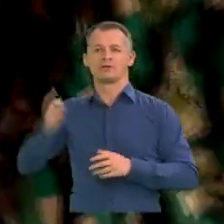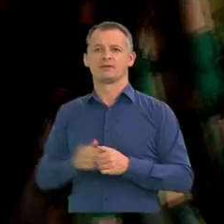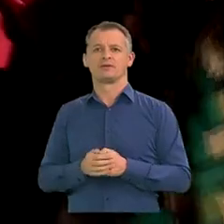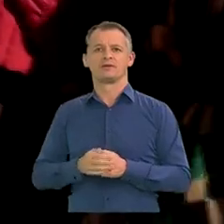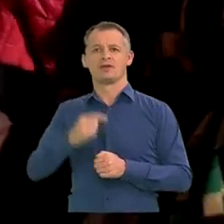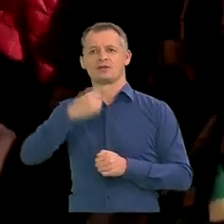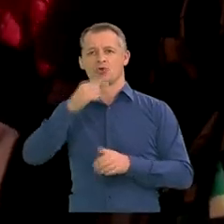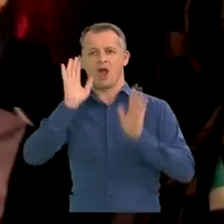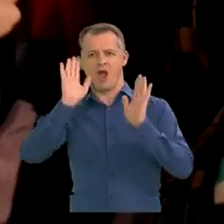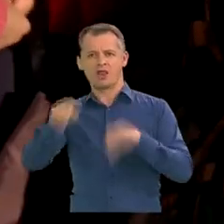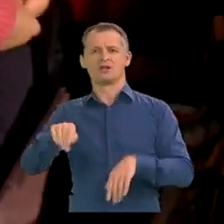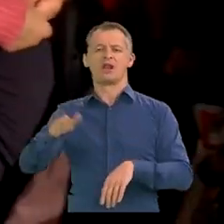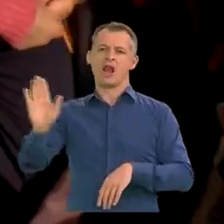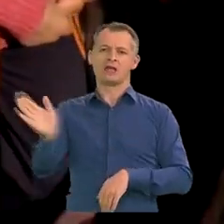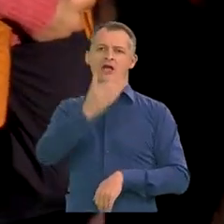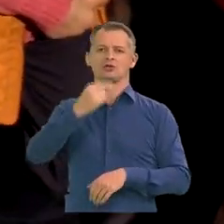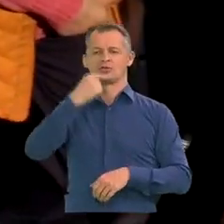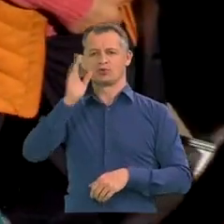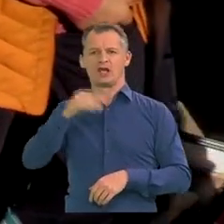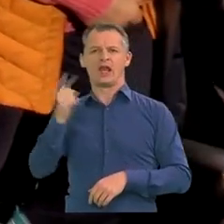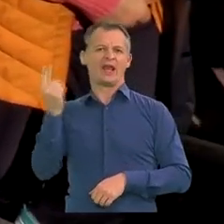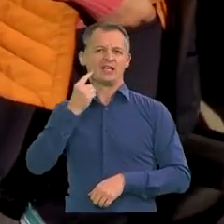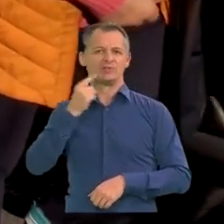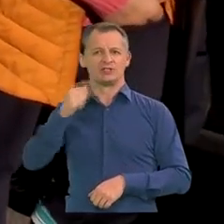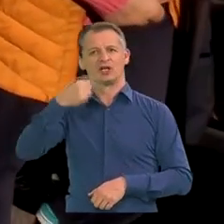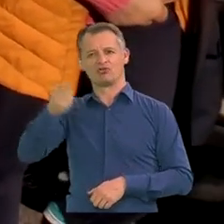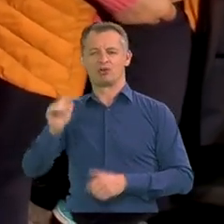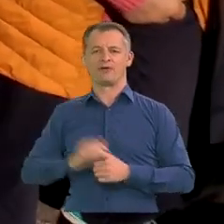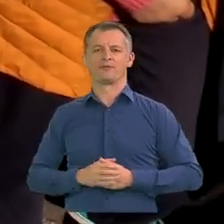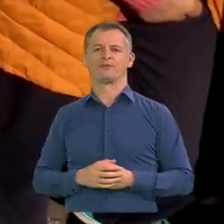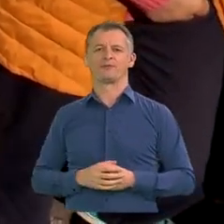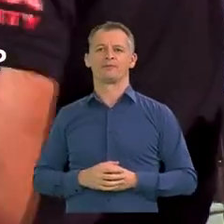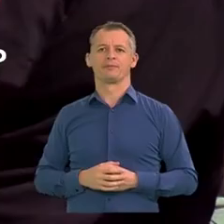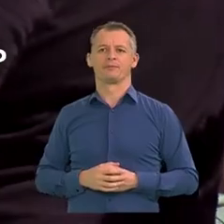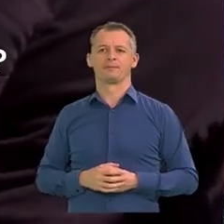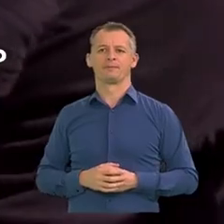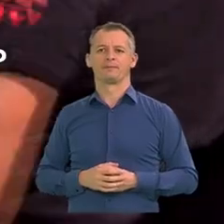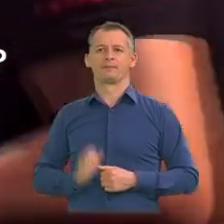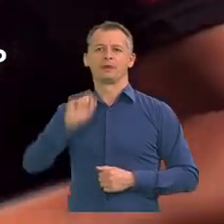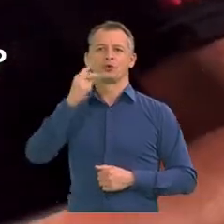Veniți în rând acolo.